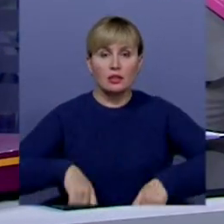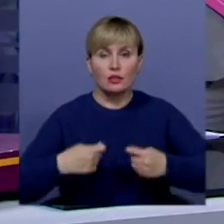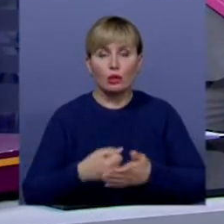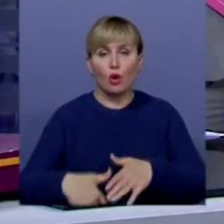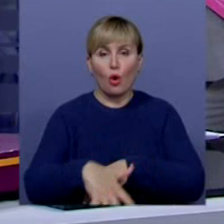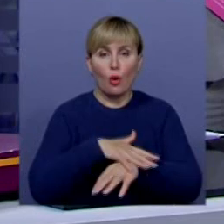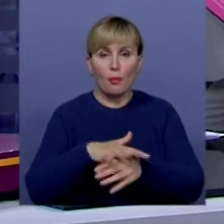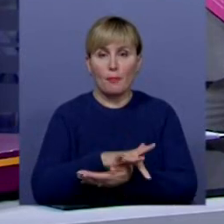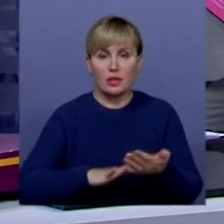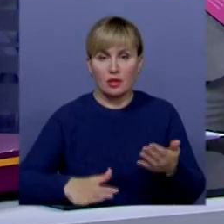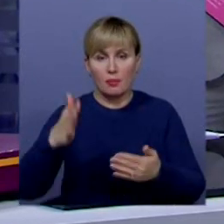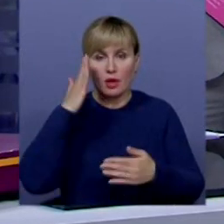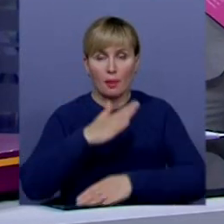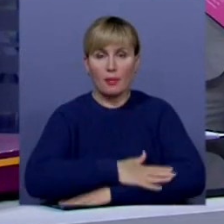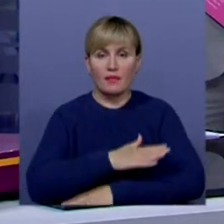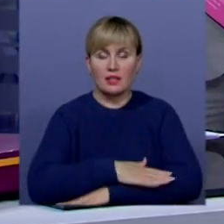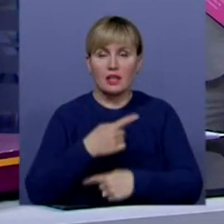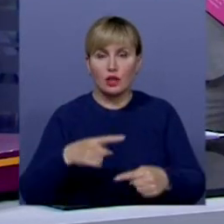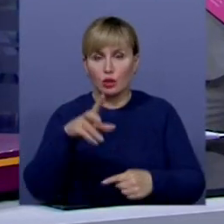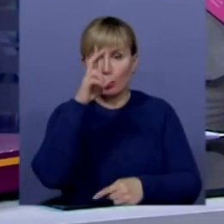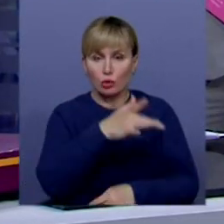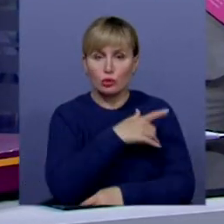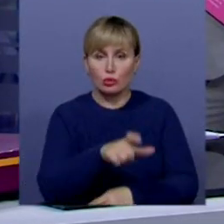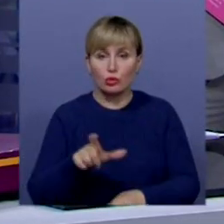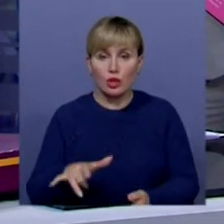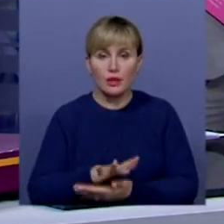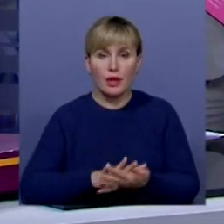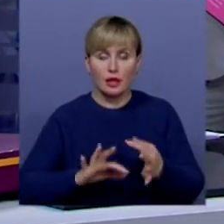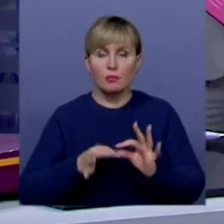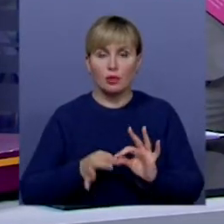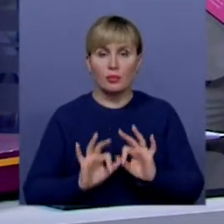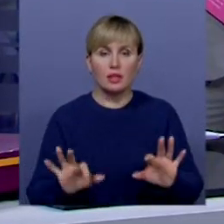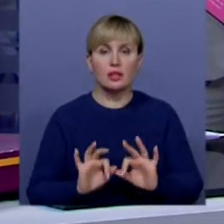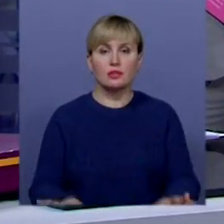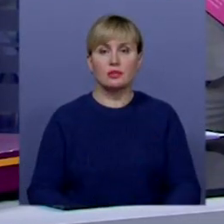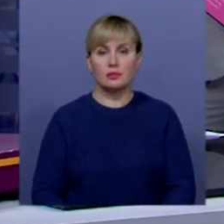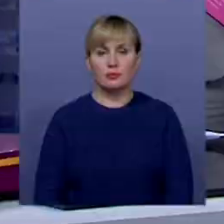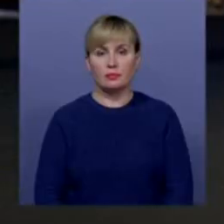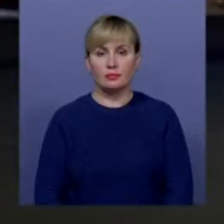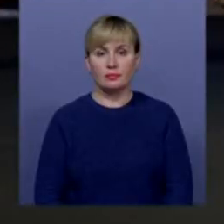общества последствия морального поведения некоторых госслужащих. Жанна Тайтенова побывала на показе.